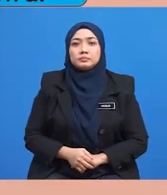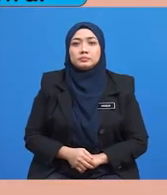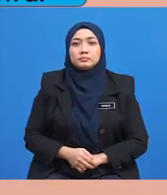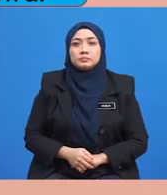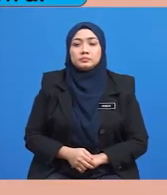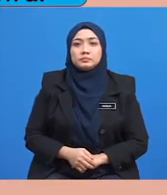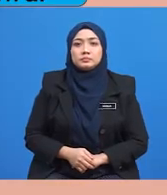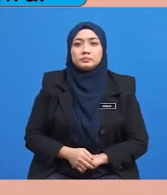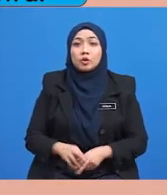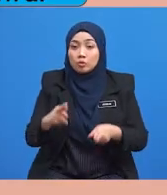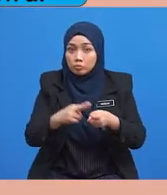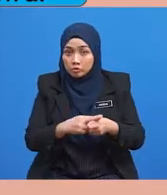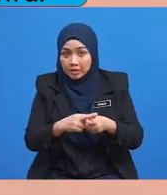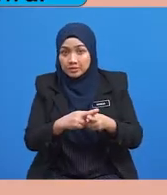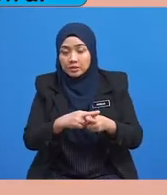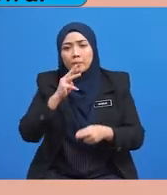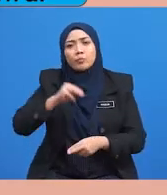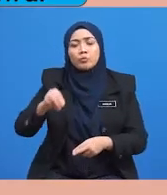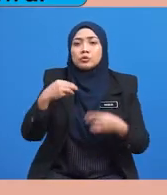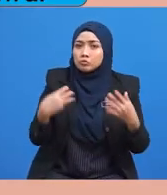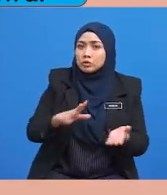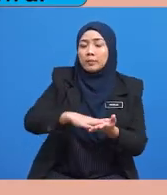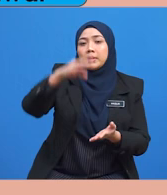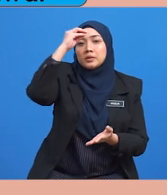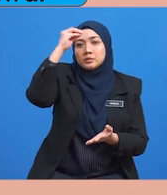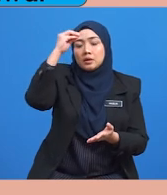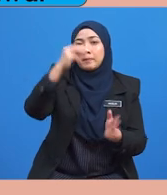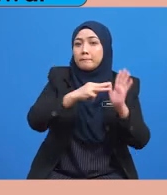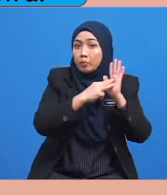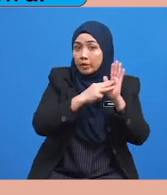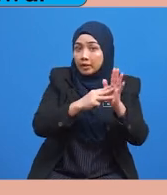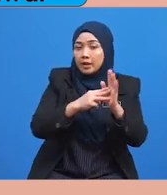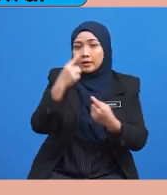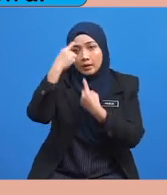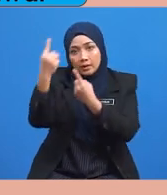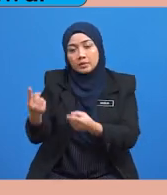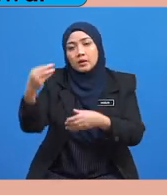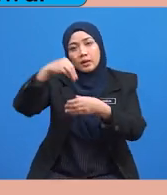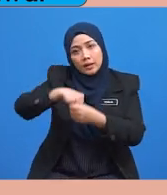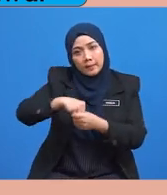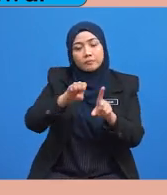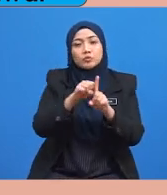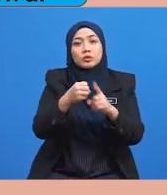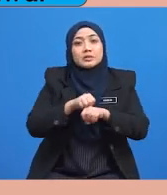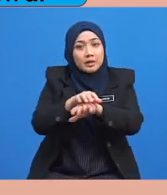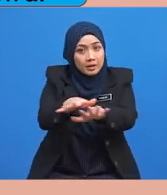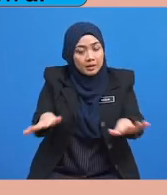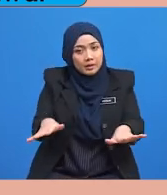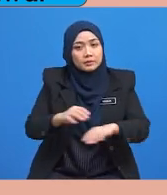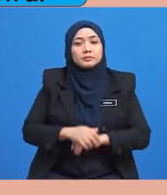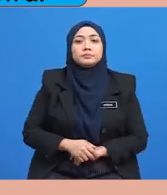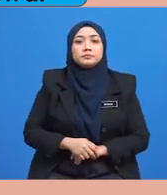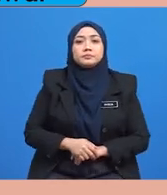Secara ringkasnya, murid-murid telah mempelajari perwakilan data dalam sukatan serakan,